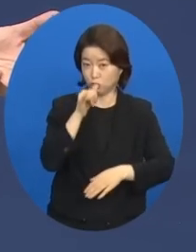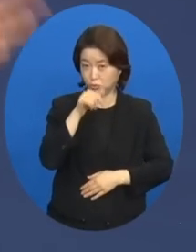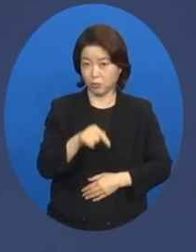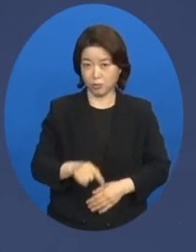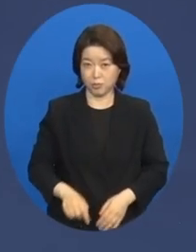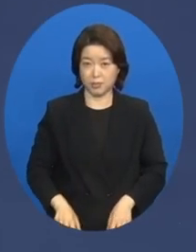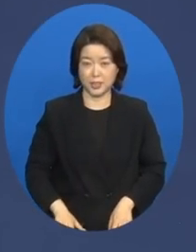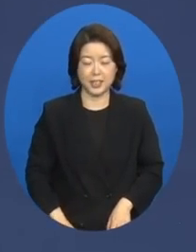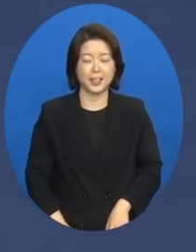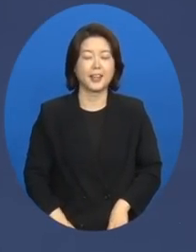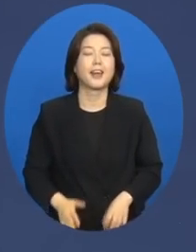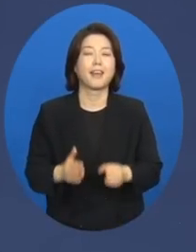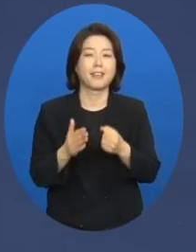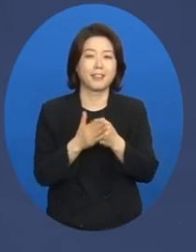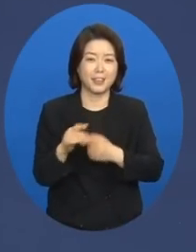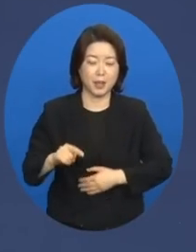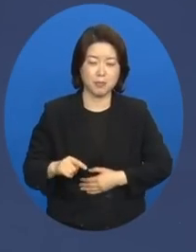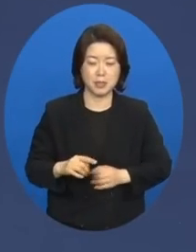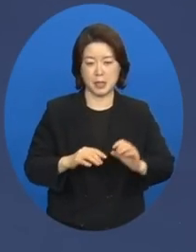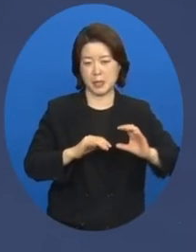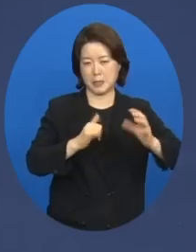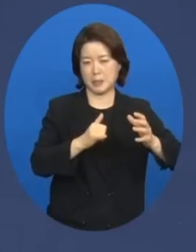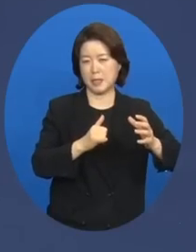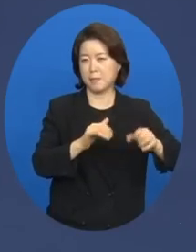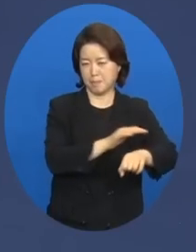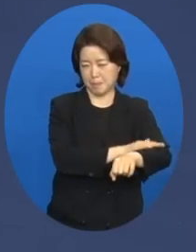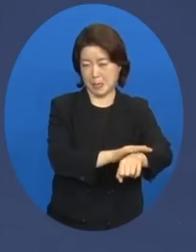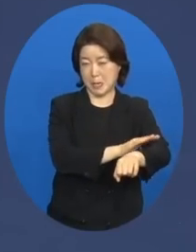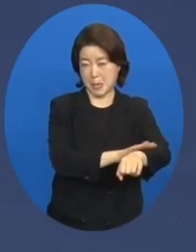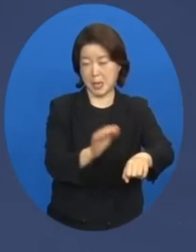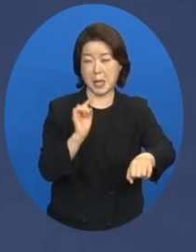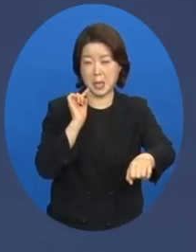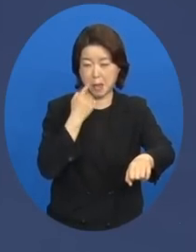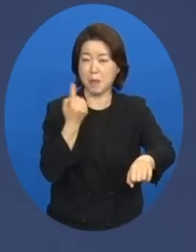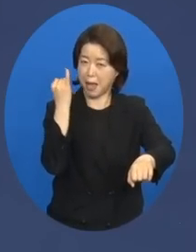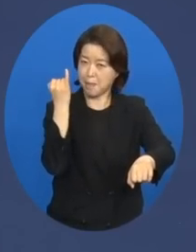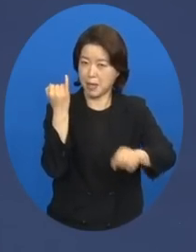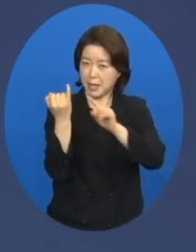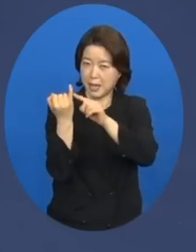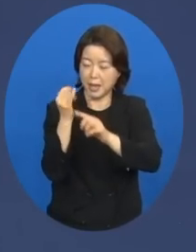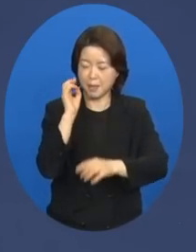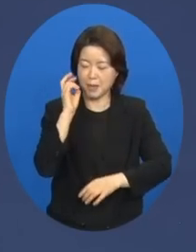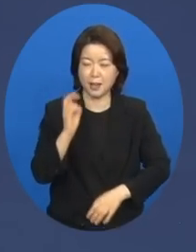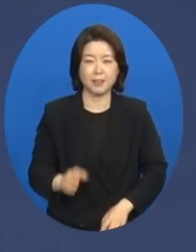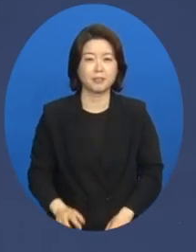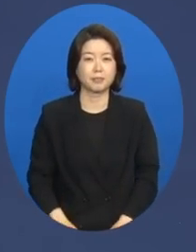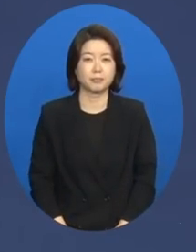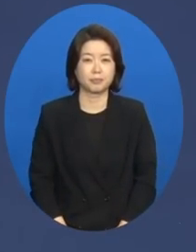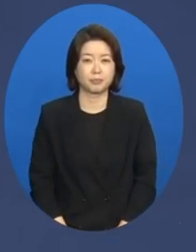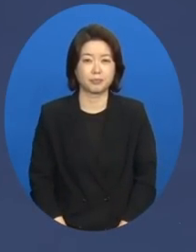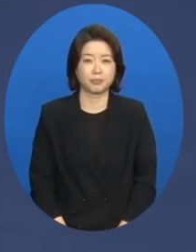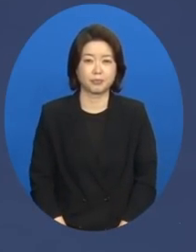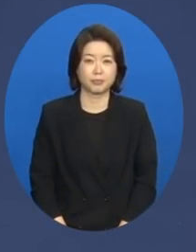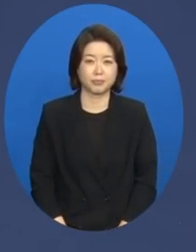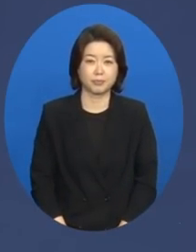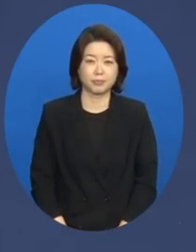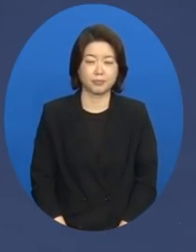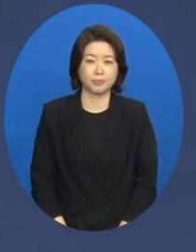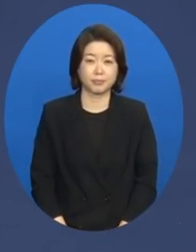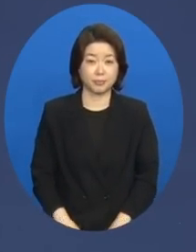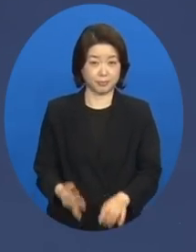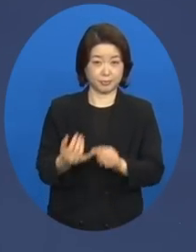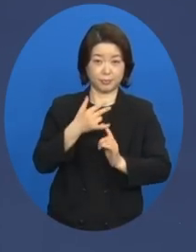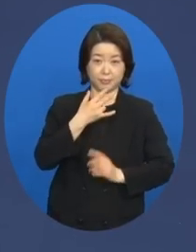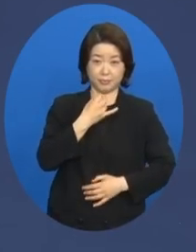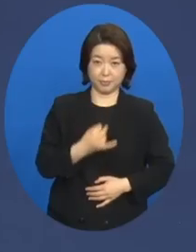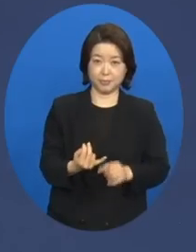있잖아요. 그러니까 이 아주 세속적으로 생긴 거예요. 사라 누님이. 이래가지고 그